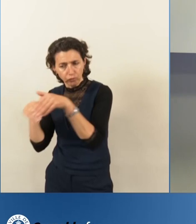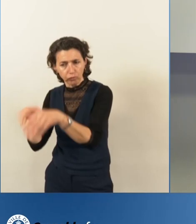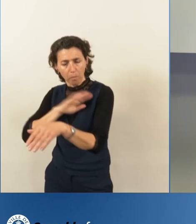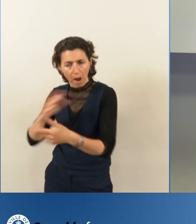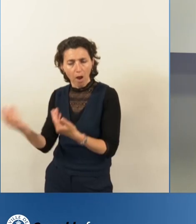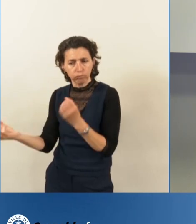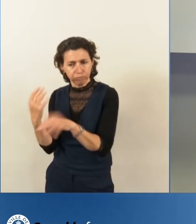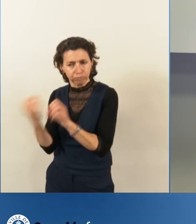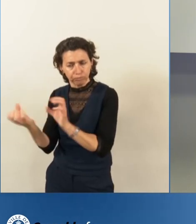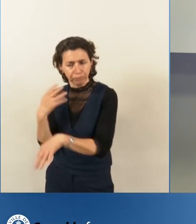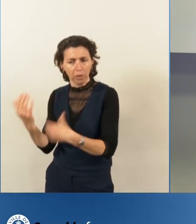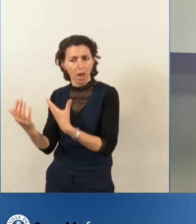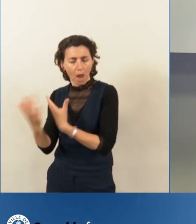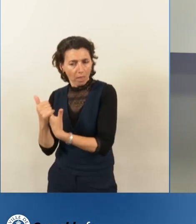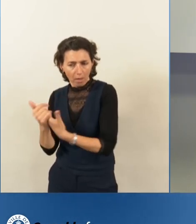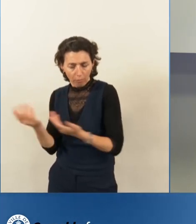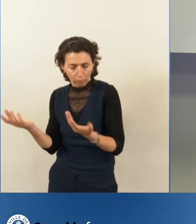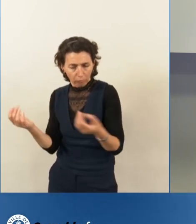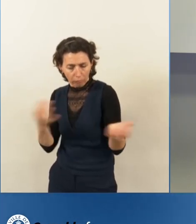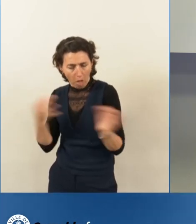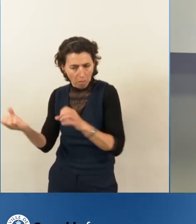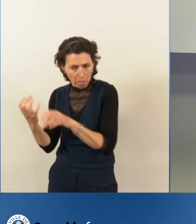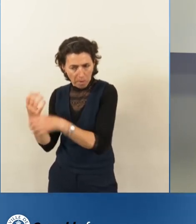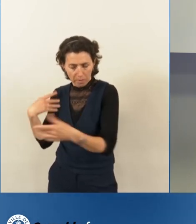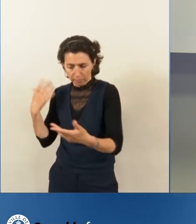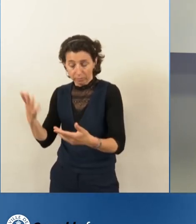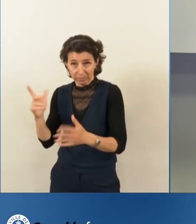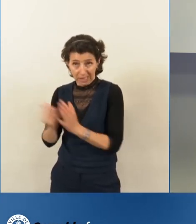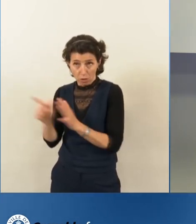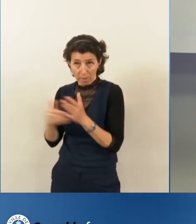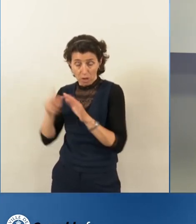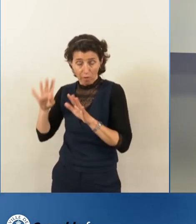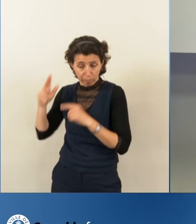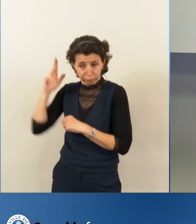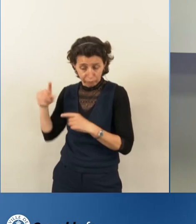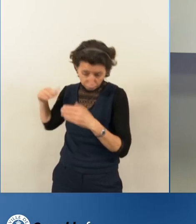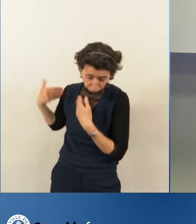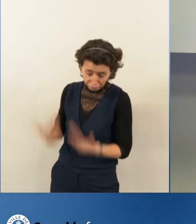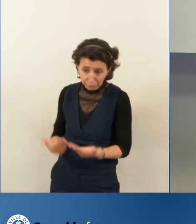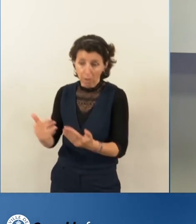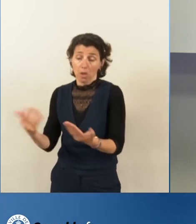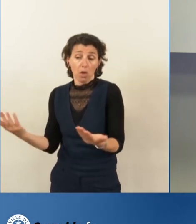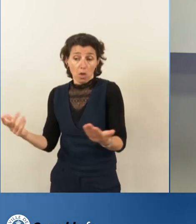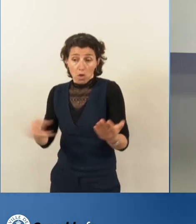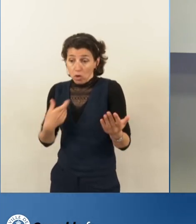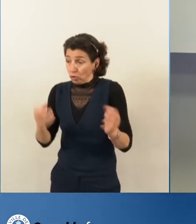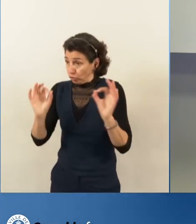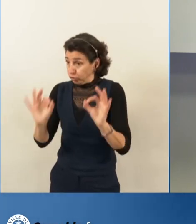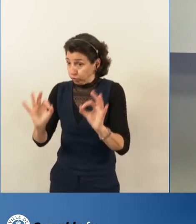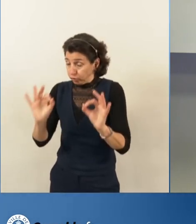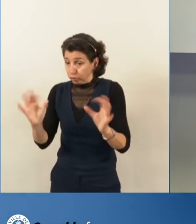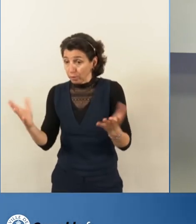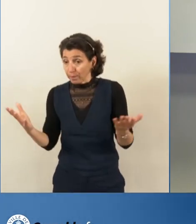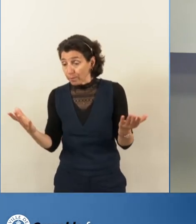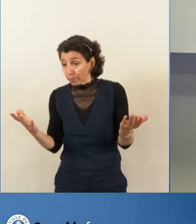mais limité à cela depuis maintenant 2009 effectivement qui ont été mis en sommeil